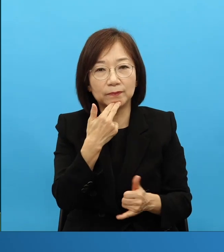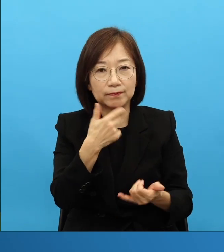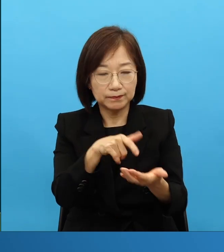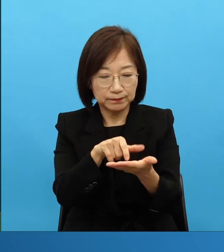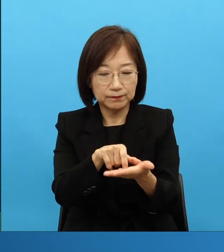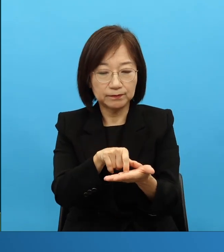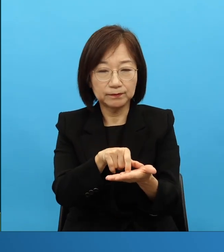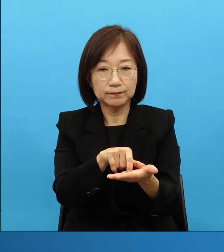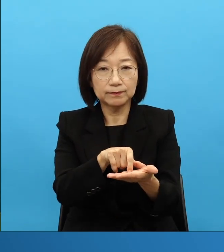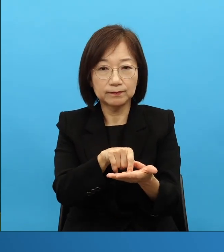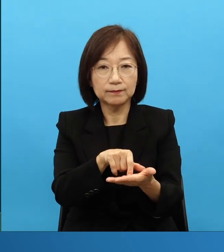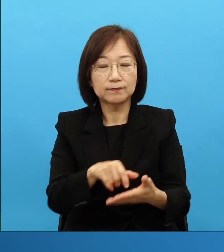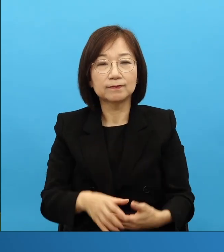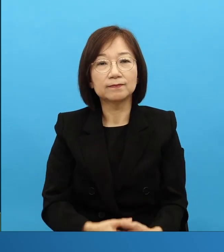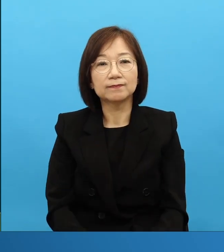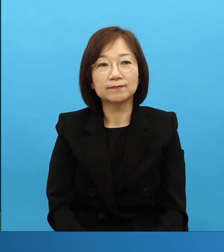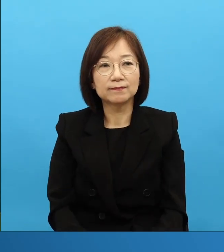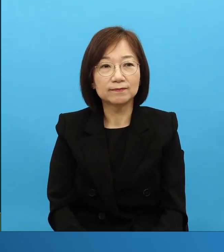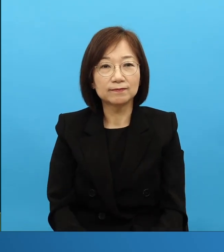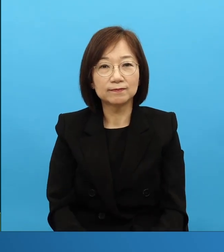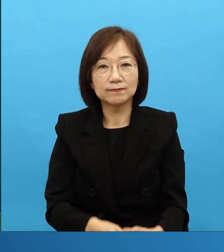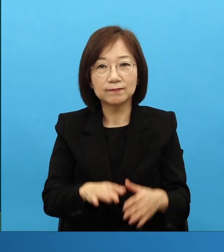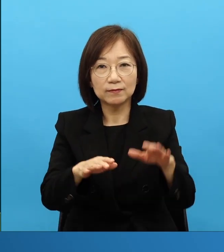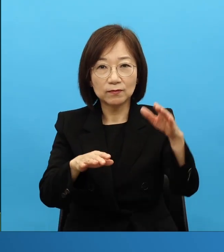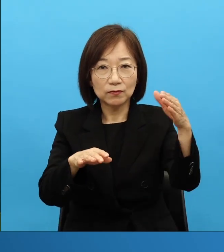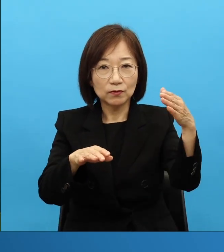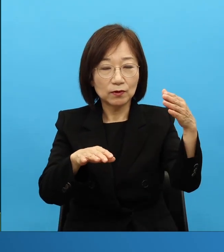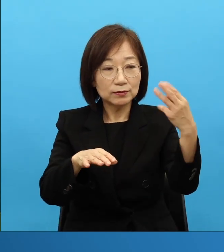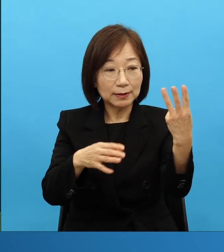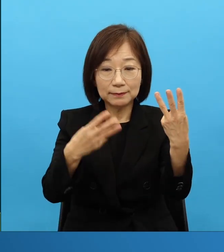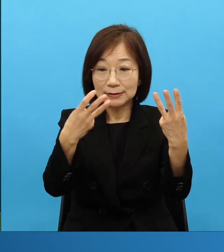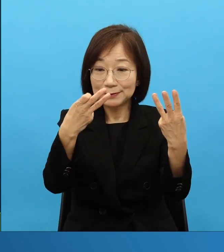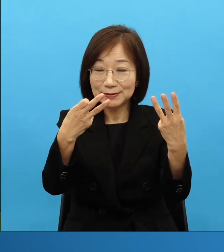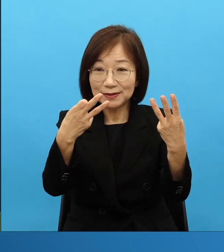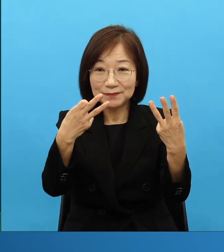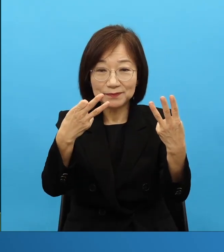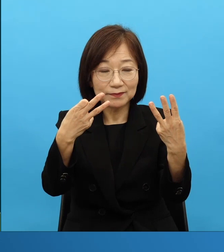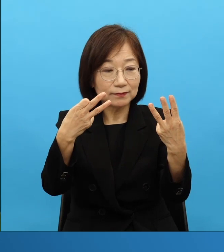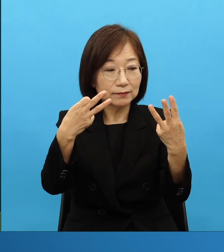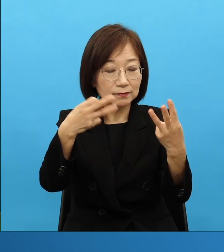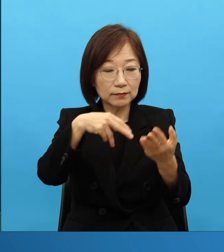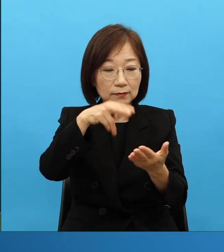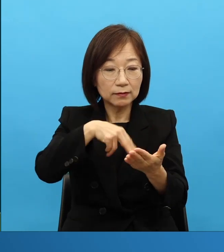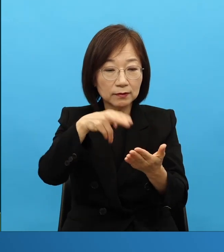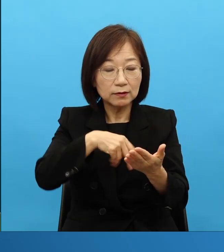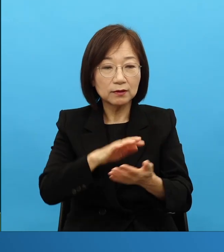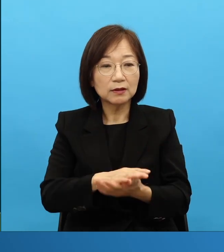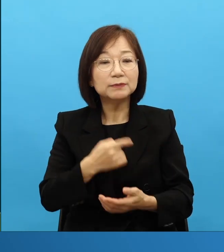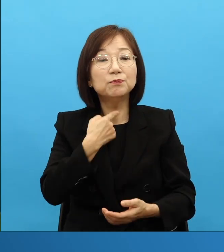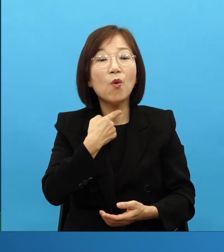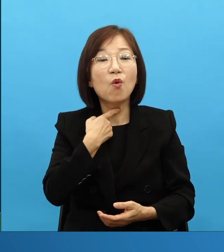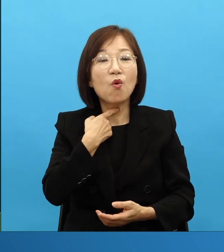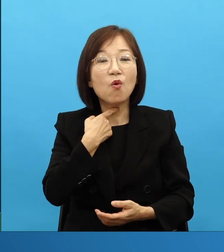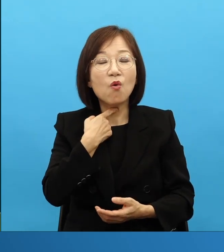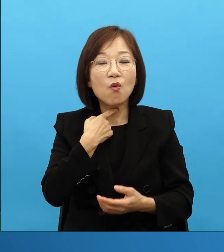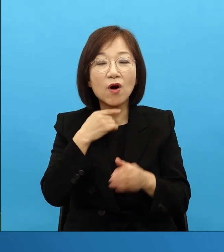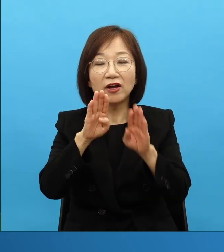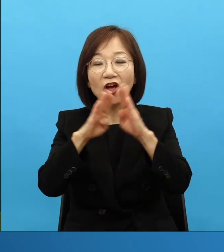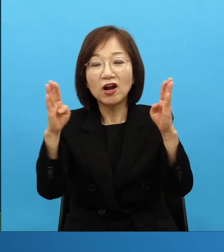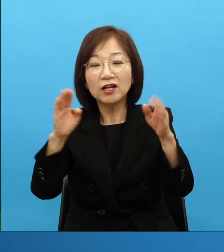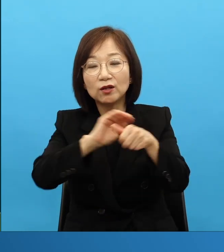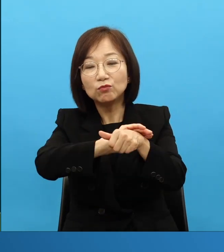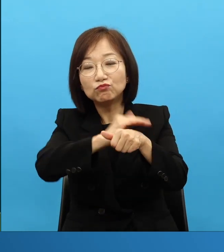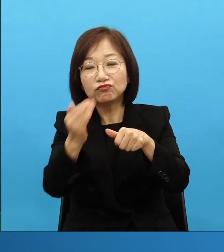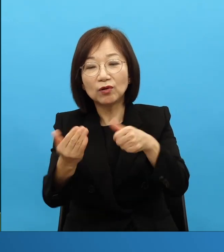seek God. 그러면서 오늘 13절에 그러다 보니 네 목구멍은 무덤이야. And that's why verse 13,